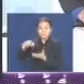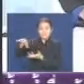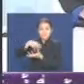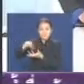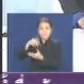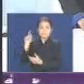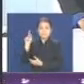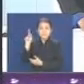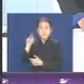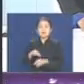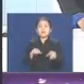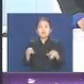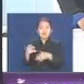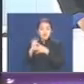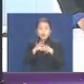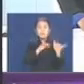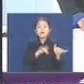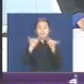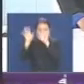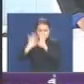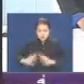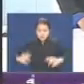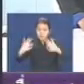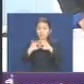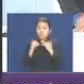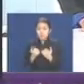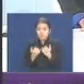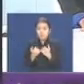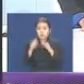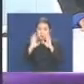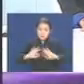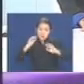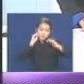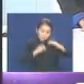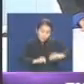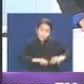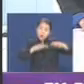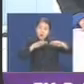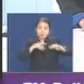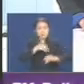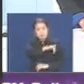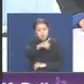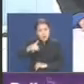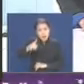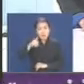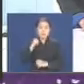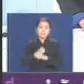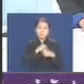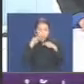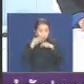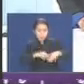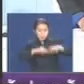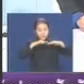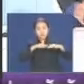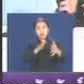ในเรื่องของการอพยพเนี่ยก็คงจะต้องเป็นเรื่องสําคัญแล้วล่ะค่ะเพราะว่าความเป็นอยู่แบบนี้เนี่ยเราก็ยังไม่แน่ใจว่าจะต้องรื้อรังไปอีกนานแค่ไหน